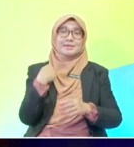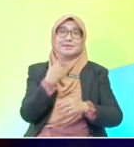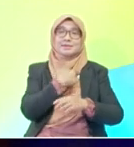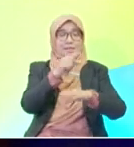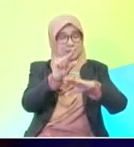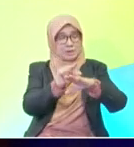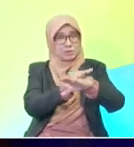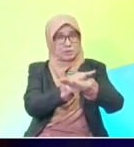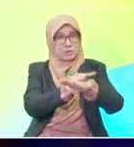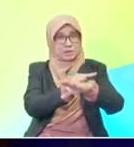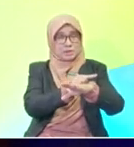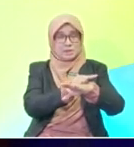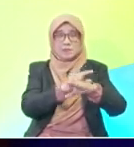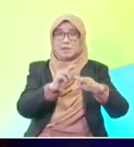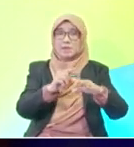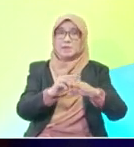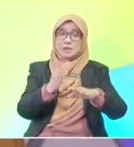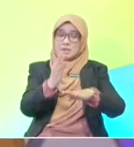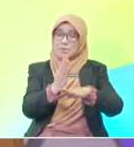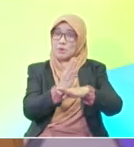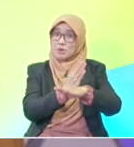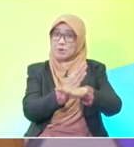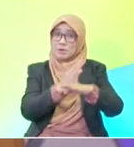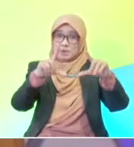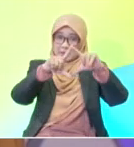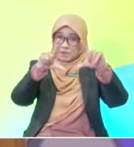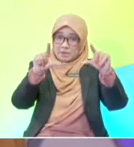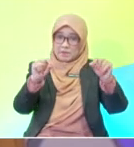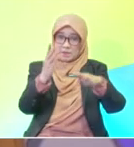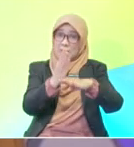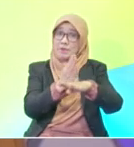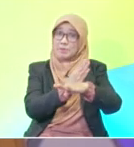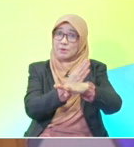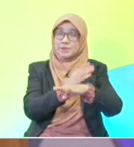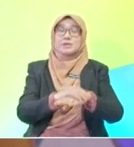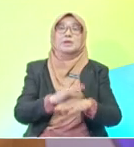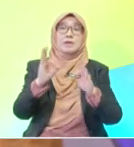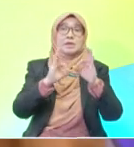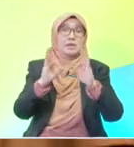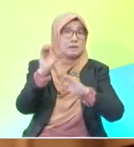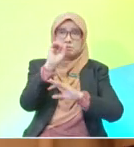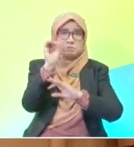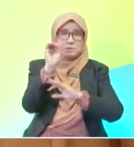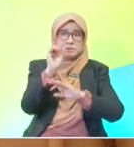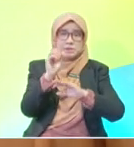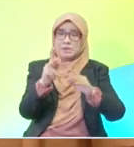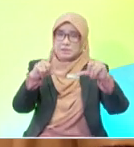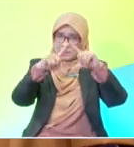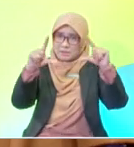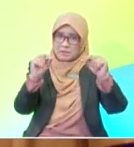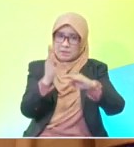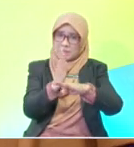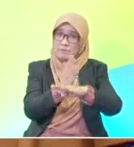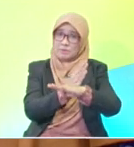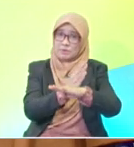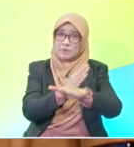kita labelkan kita nak guna cardboard. Okey, kalau murid dekat rumah tak ada cardboard, jadi kita boleh guna alat